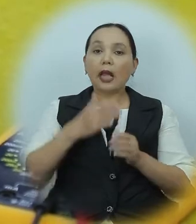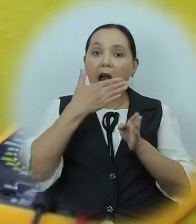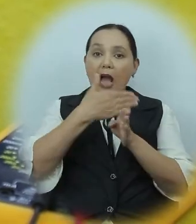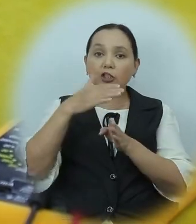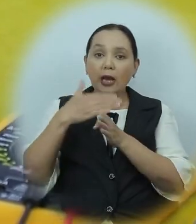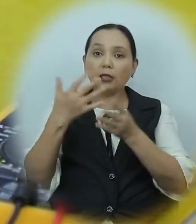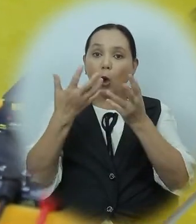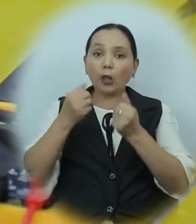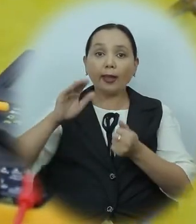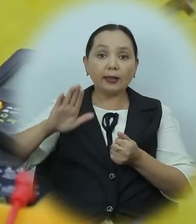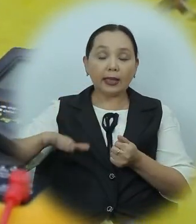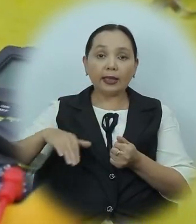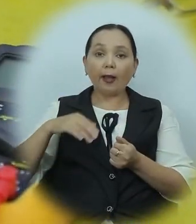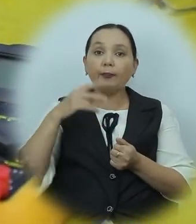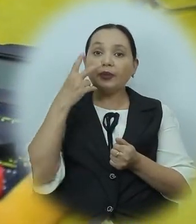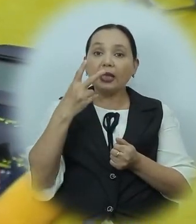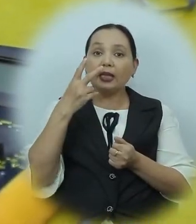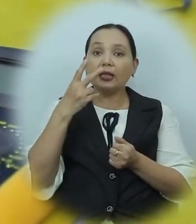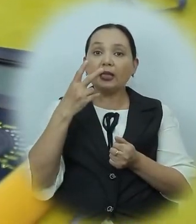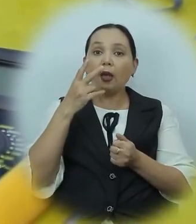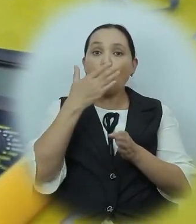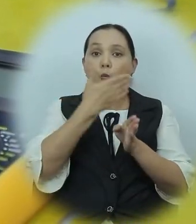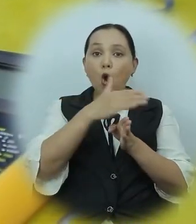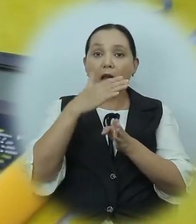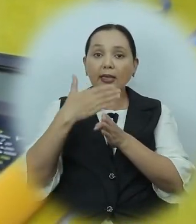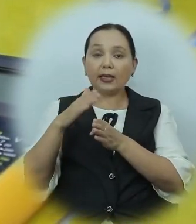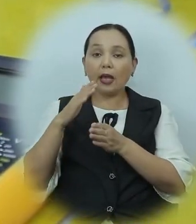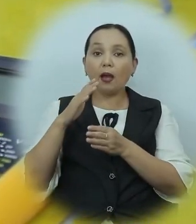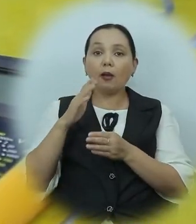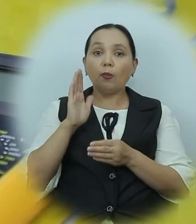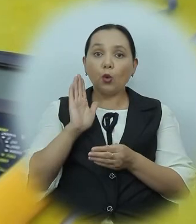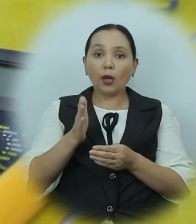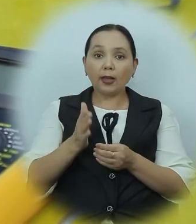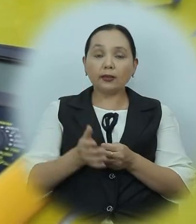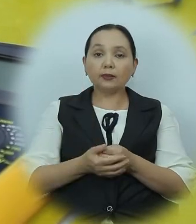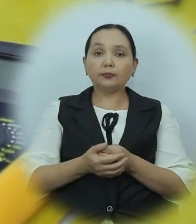Ajratib olingandan keyin ikki bo'lakka bo'linadi bu.